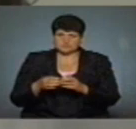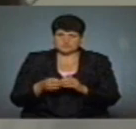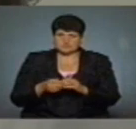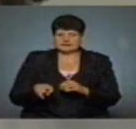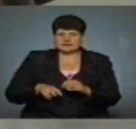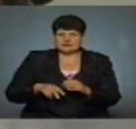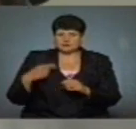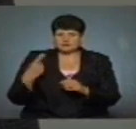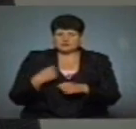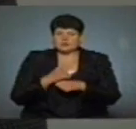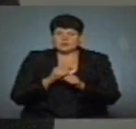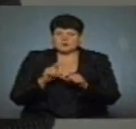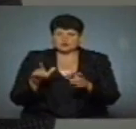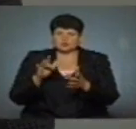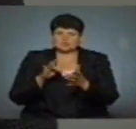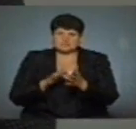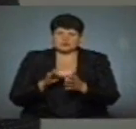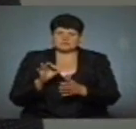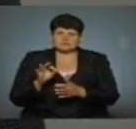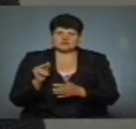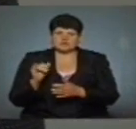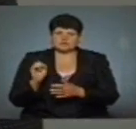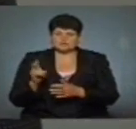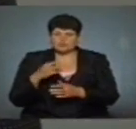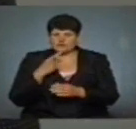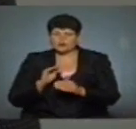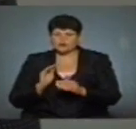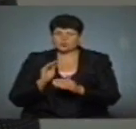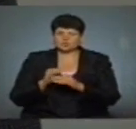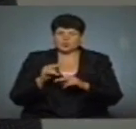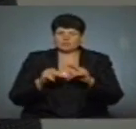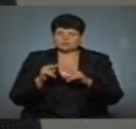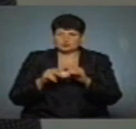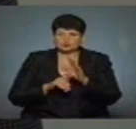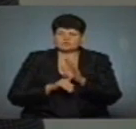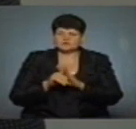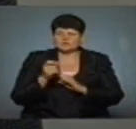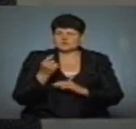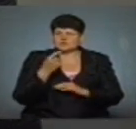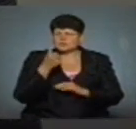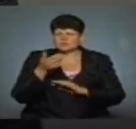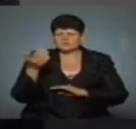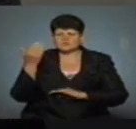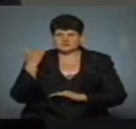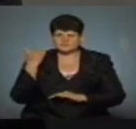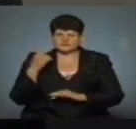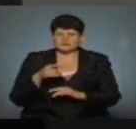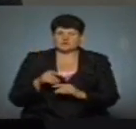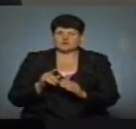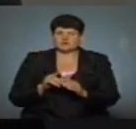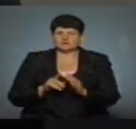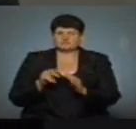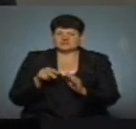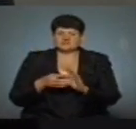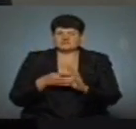Директорка обласного лабораторного центру Оксана Чайчук каже, добудовувати лабораторію почали 11 років тому. Почала добудовуватися у